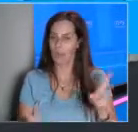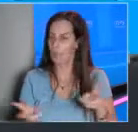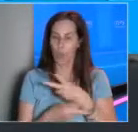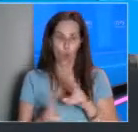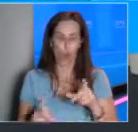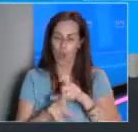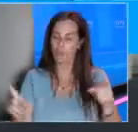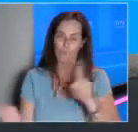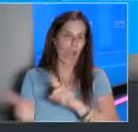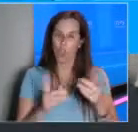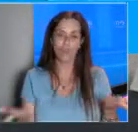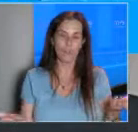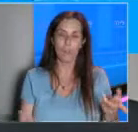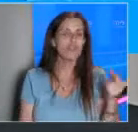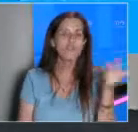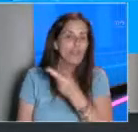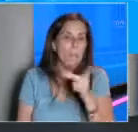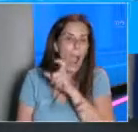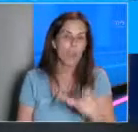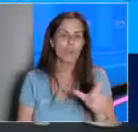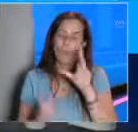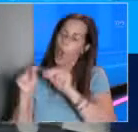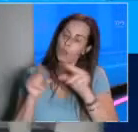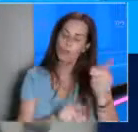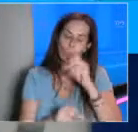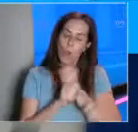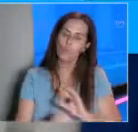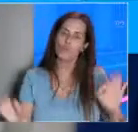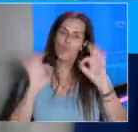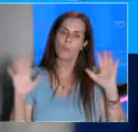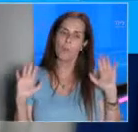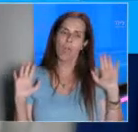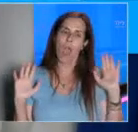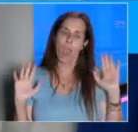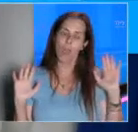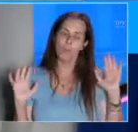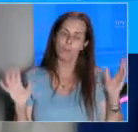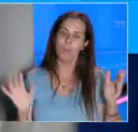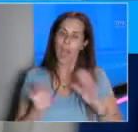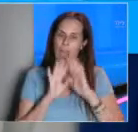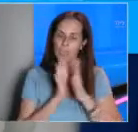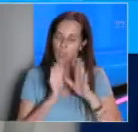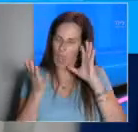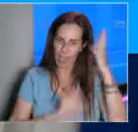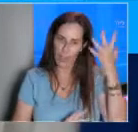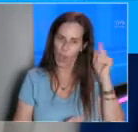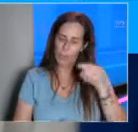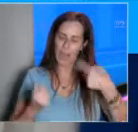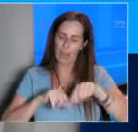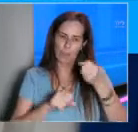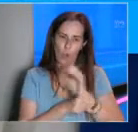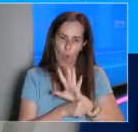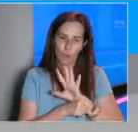יכולים להאשים אחד את השני. שניהם יהיו אשמים באותה מידה שהם לא עצרו את הטירוף הזה. אז כל הטירוף הזה מגיע לקבינט